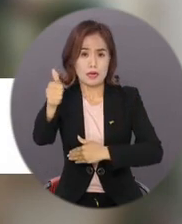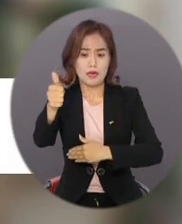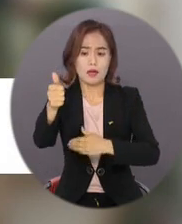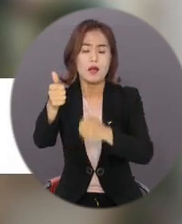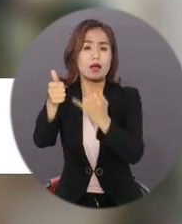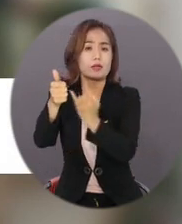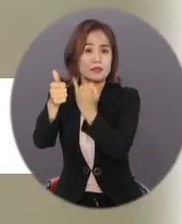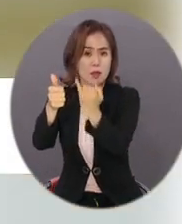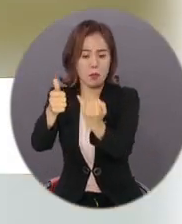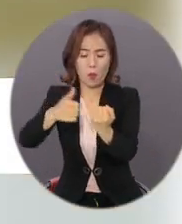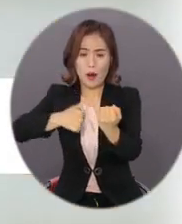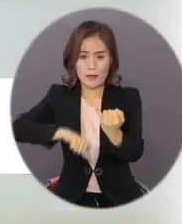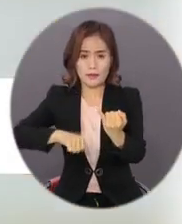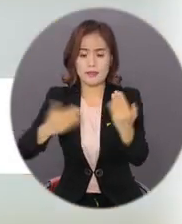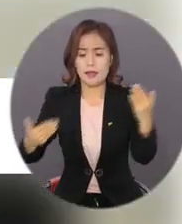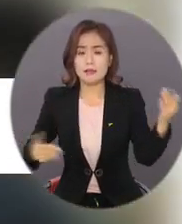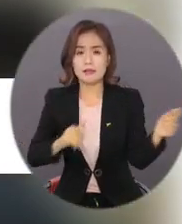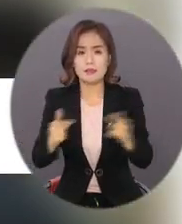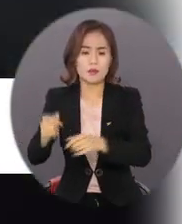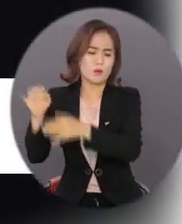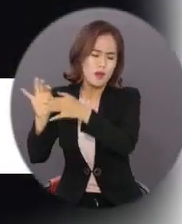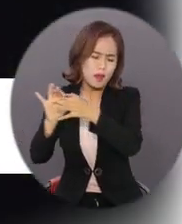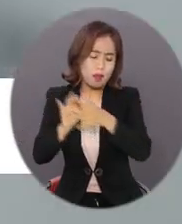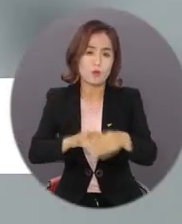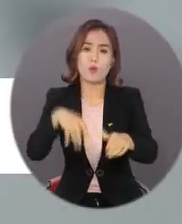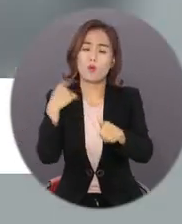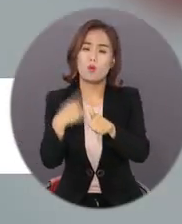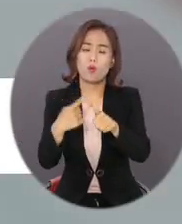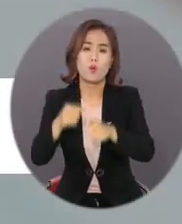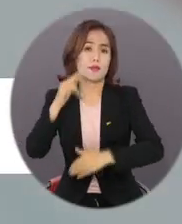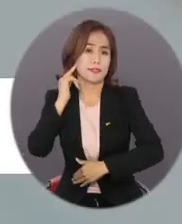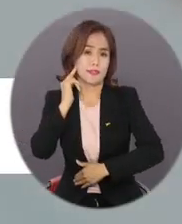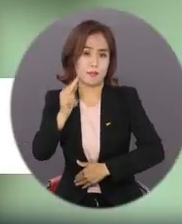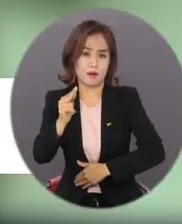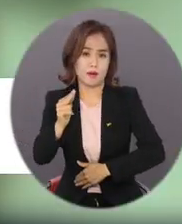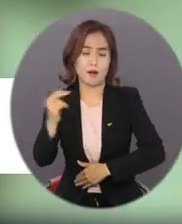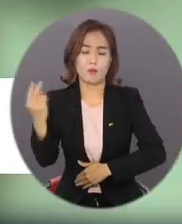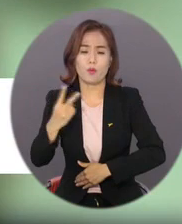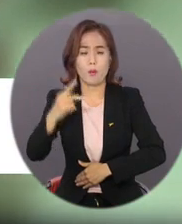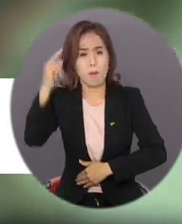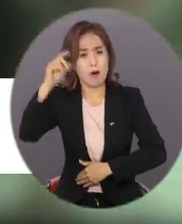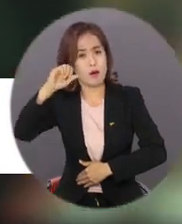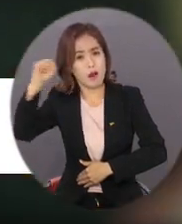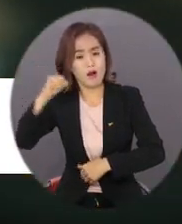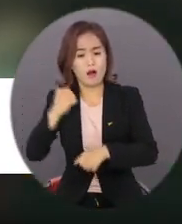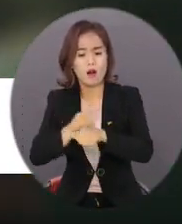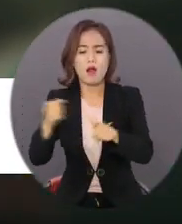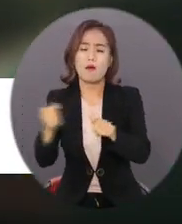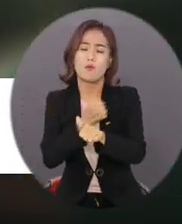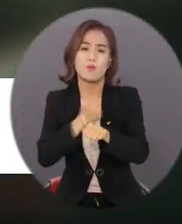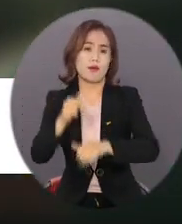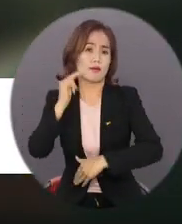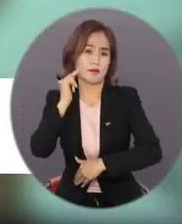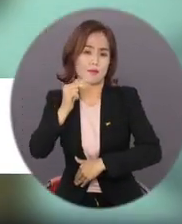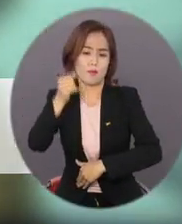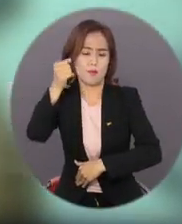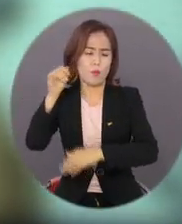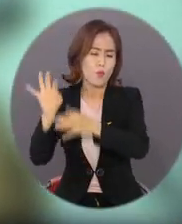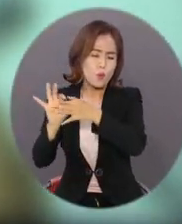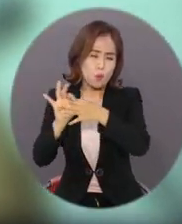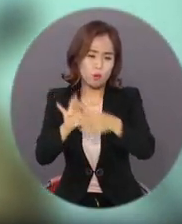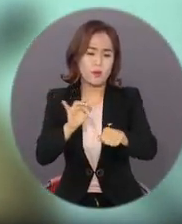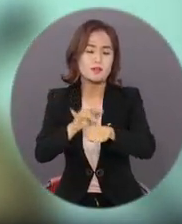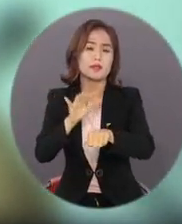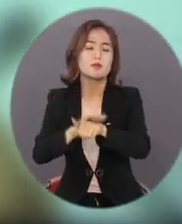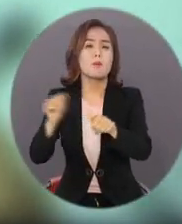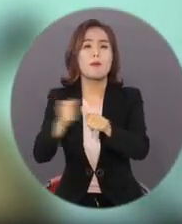그의 아들이 학생들을 상대로 수시로 입에 담지 못할 욕설을 하고 머리채를 잡거나 구타를 하는 등 상습적인 폭력을